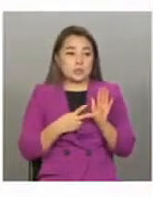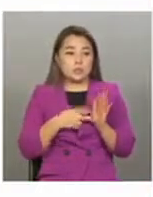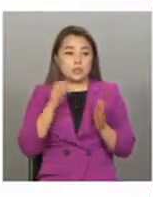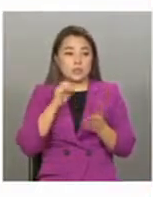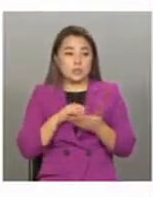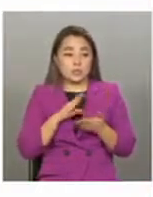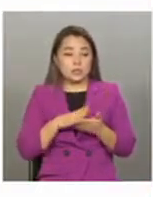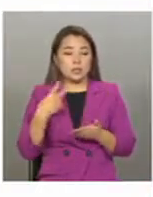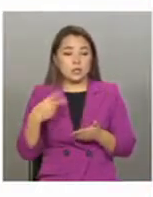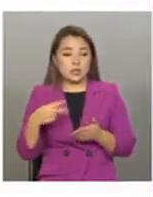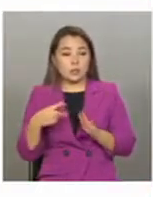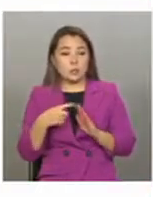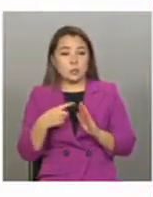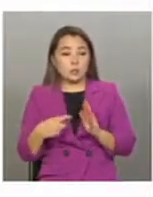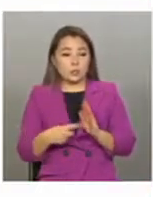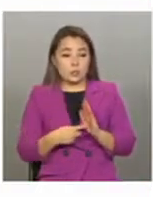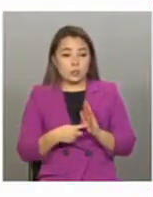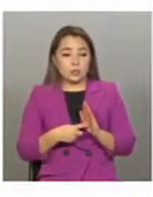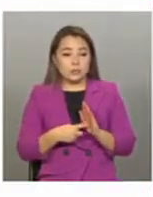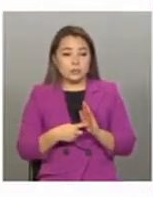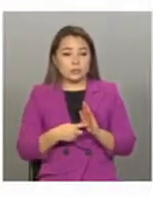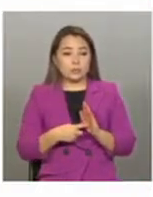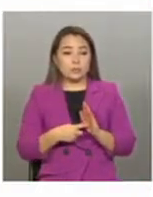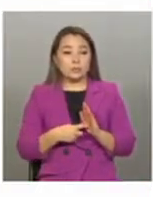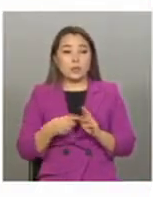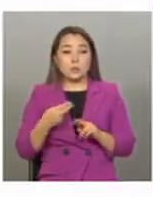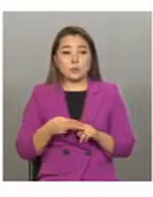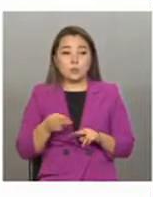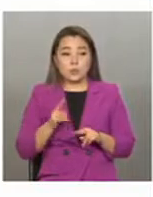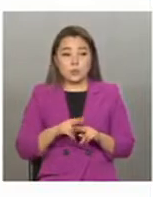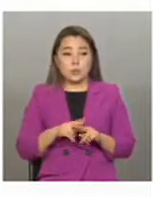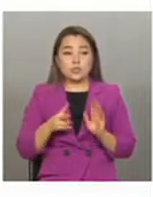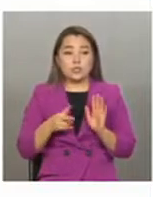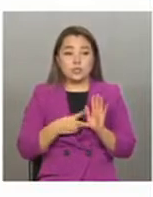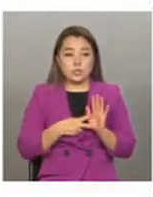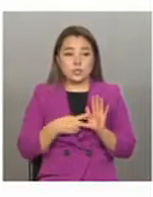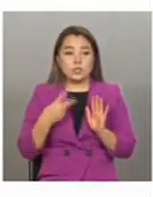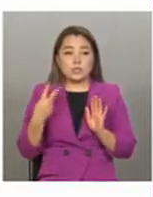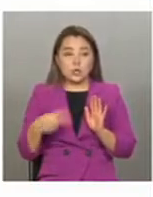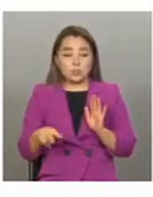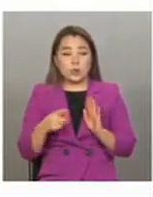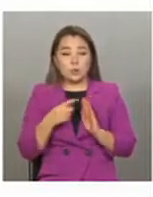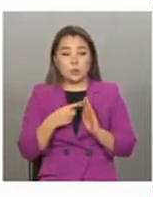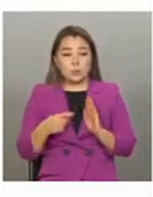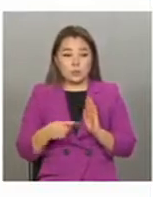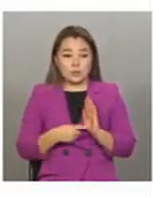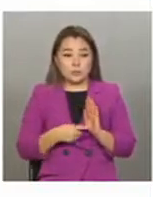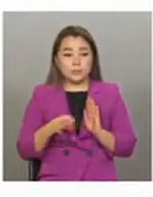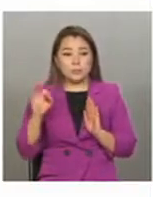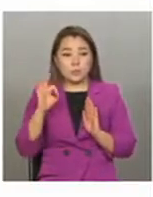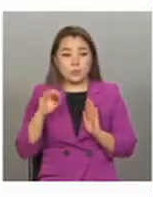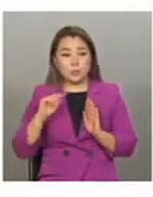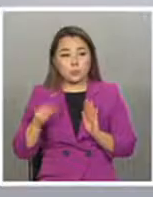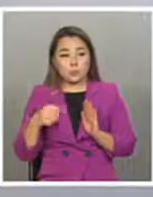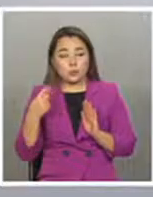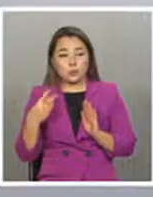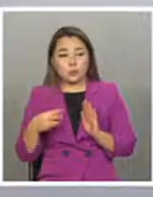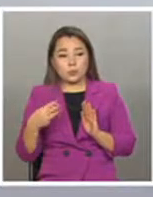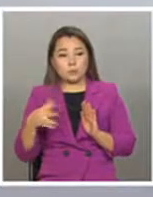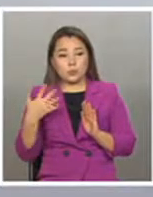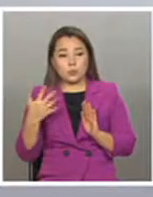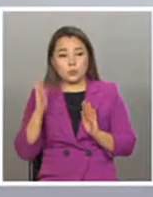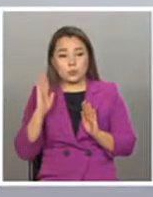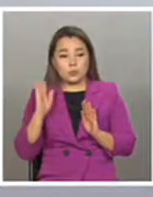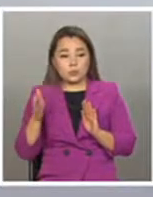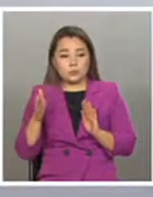20 санына бұрыштап бөлейік. Сонда 7-ні 20-ға бөлгенде 0 бүтін 135 саны